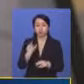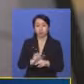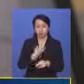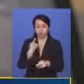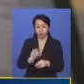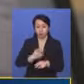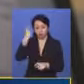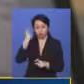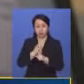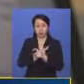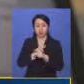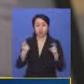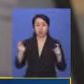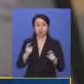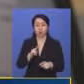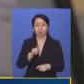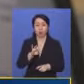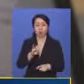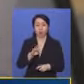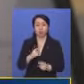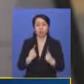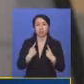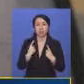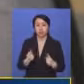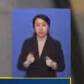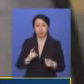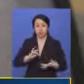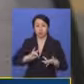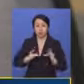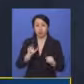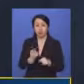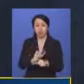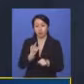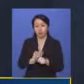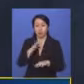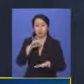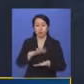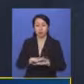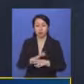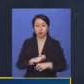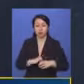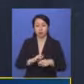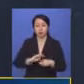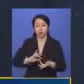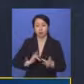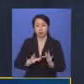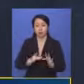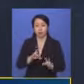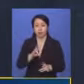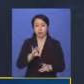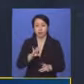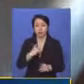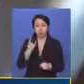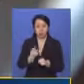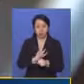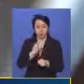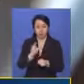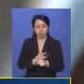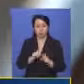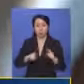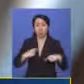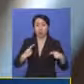мошеннические интернет-ресурсы, копии сайтов известных интернет-магазинов, банков и компаний. При переходе по такой ссылке злоумышленники